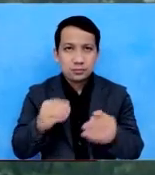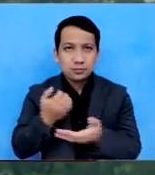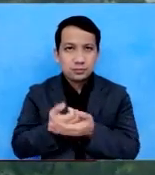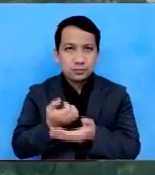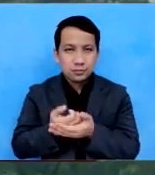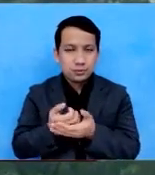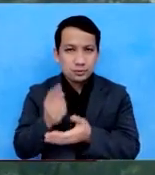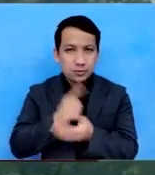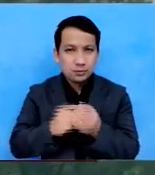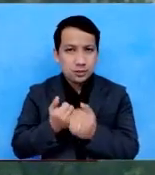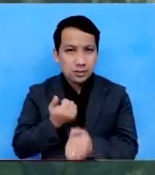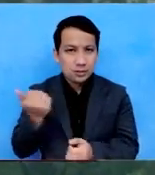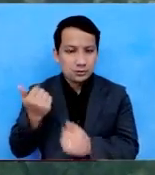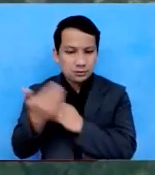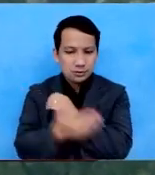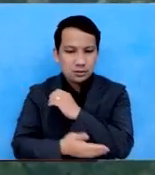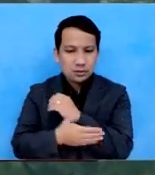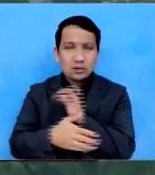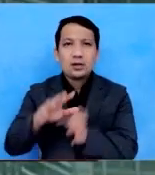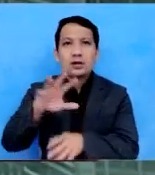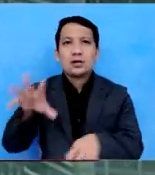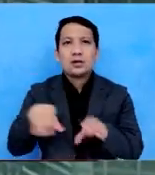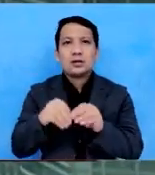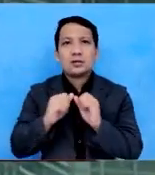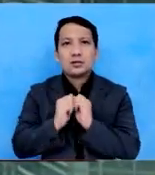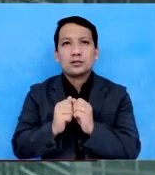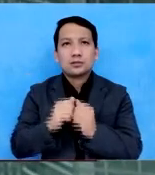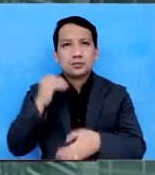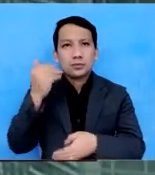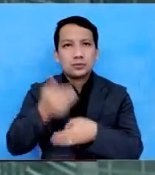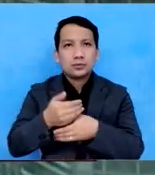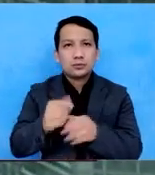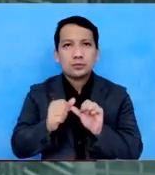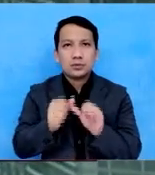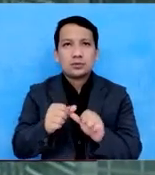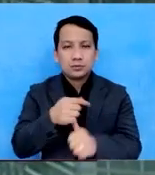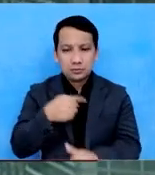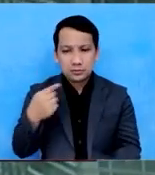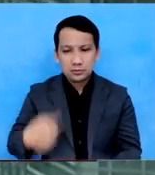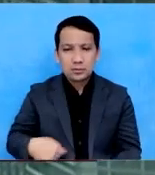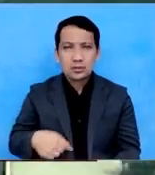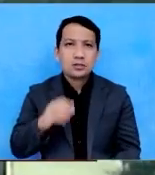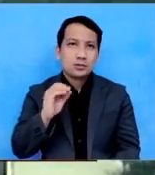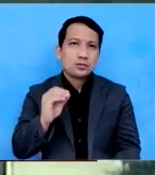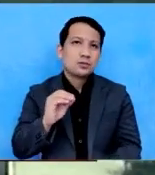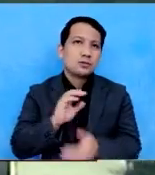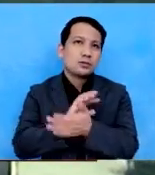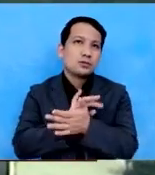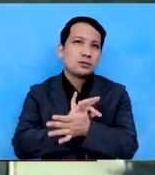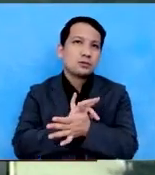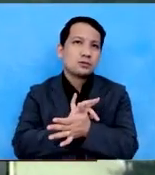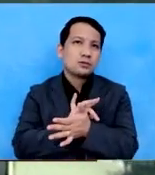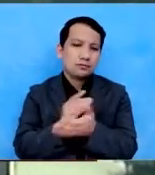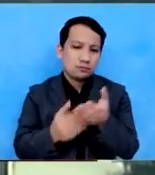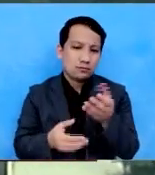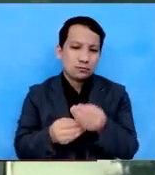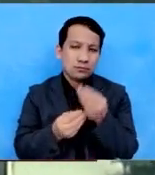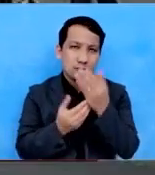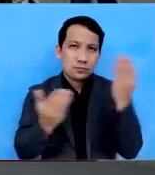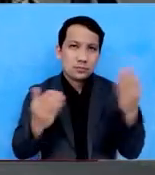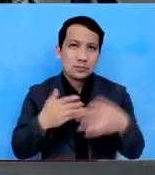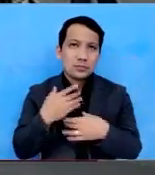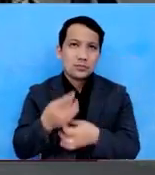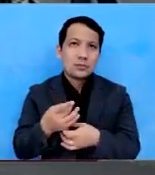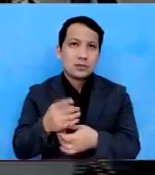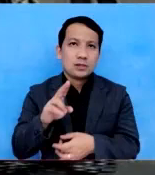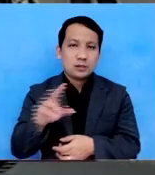ibang bansa. Kabilang dyan ang patuloy na lockdown sa China dahil sa zero COVID-19 policy at muling pagtaas ng interest rates sa US